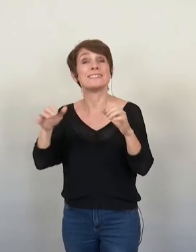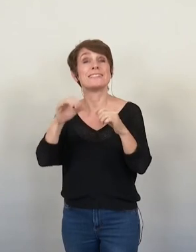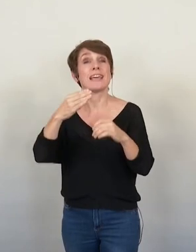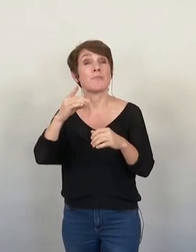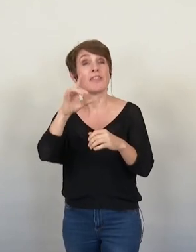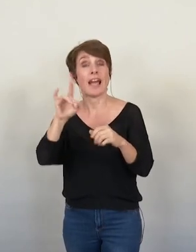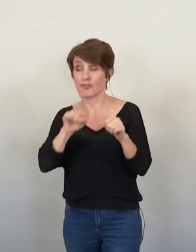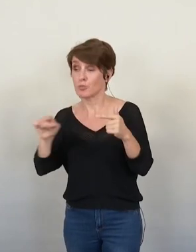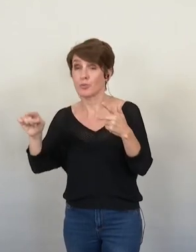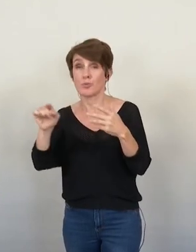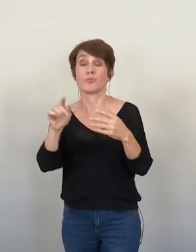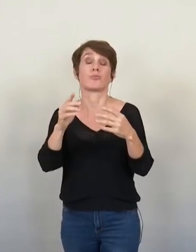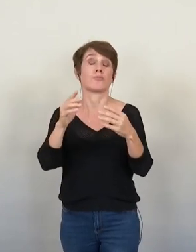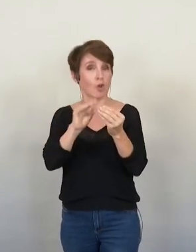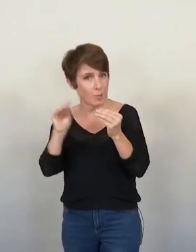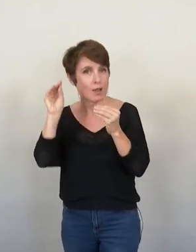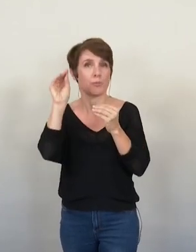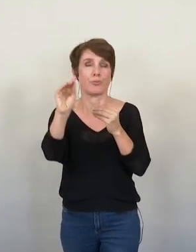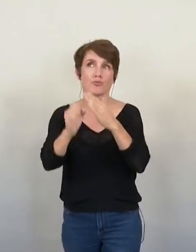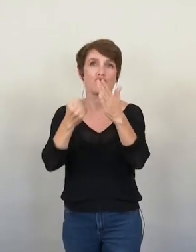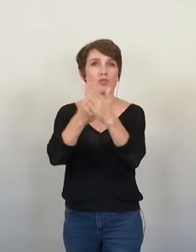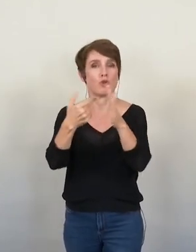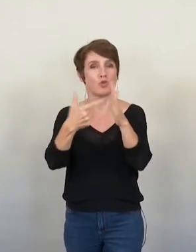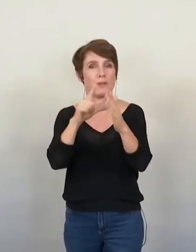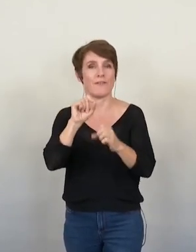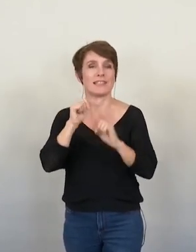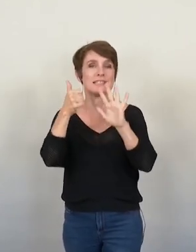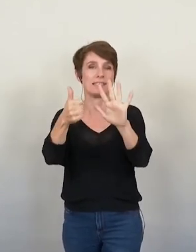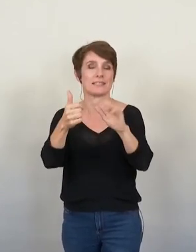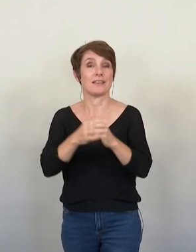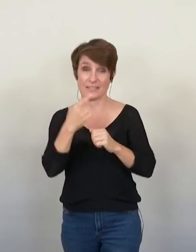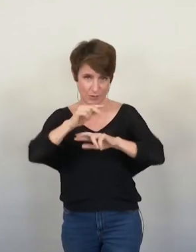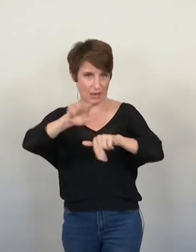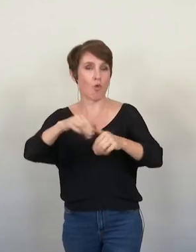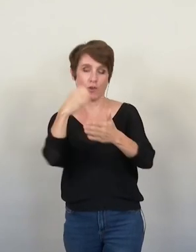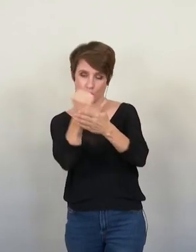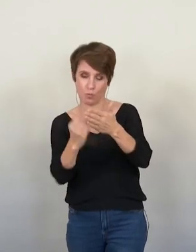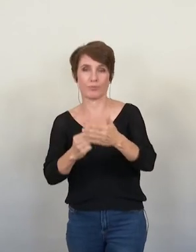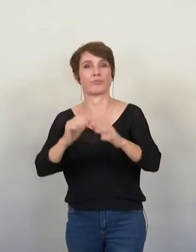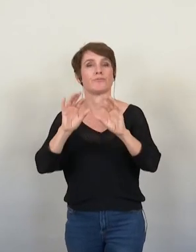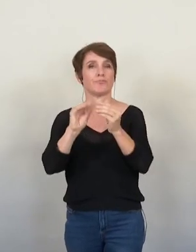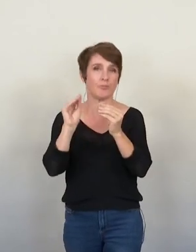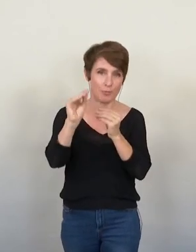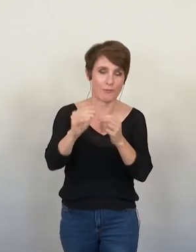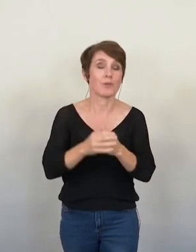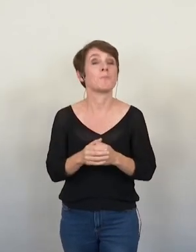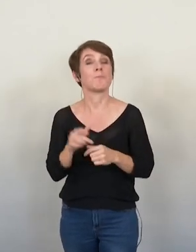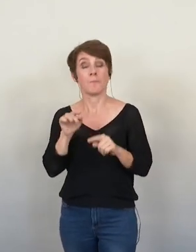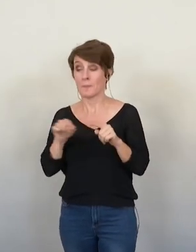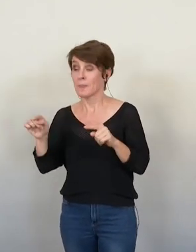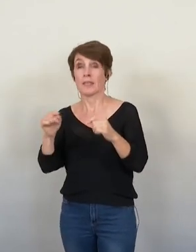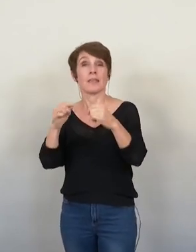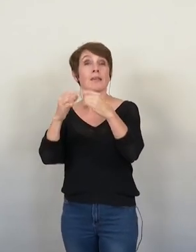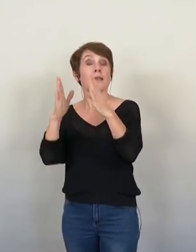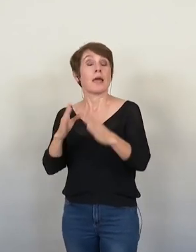d'objectifs et de moyens qui courront jusqu'en 2026 ces fameuses maisons des habitants et des habitants de grenobloise qui sont à la